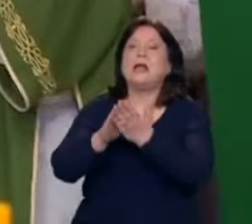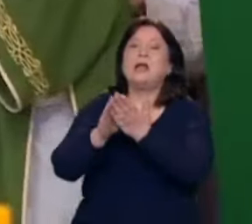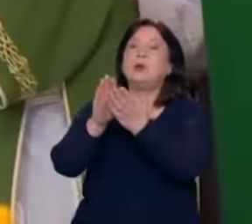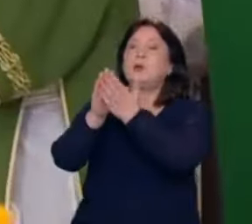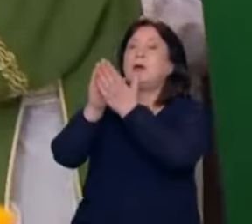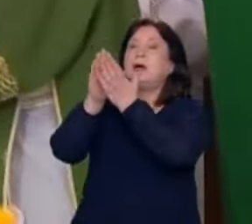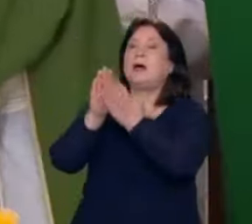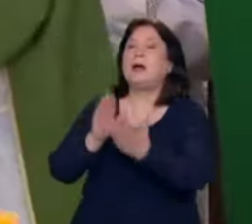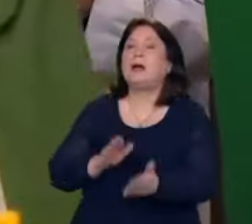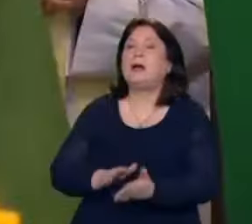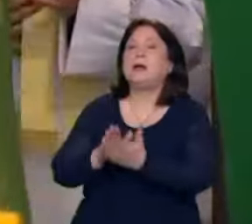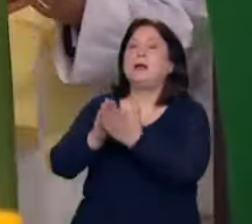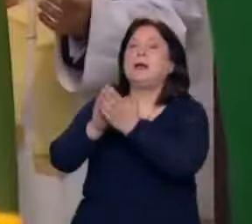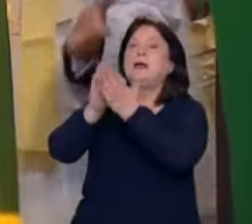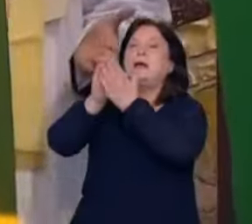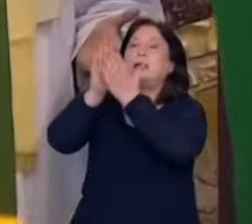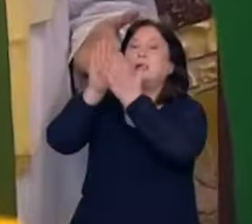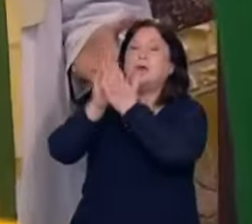Alleluja